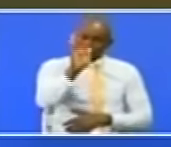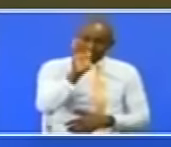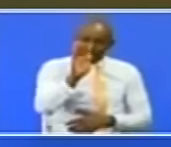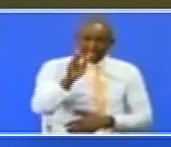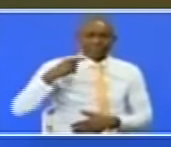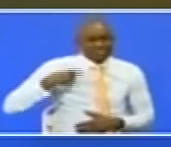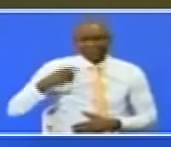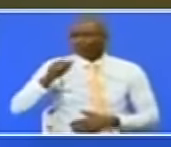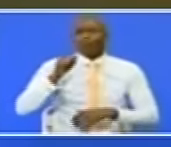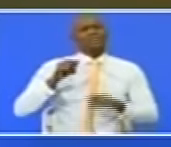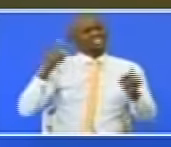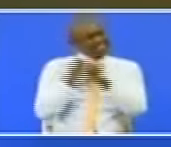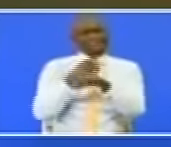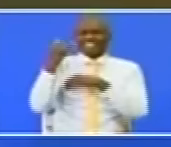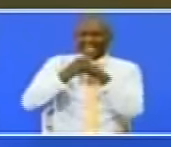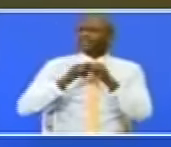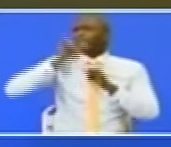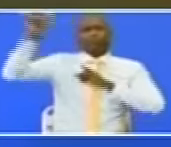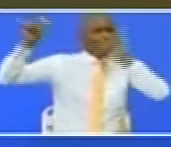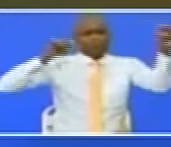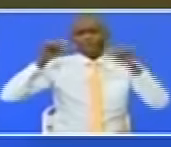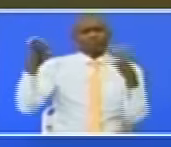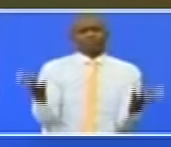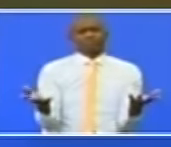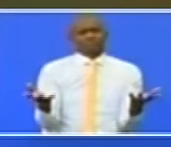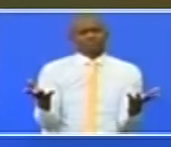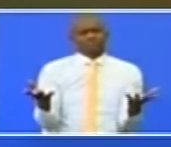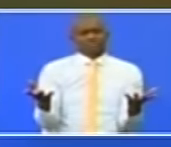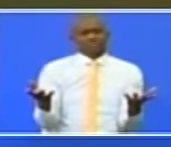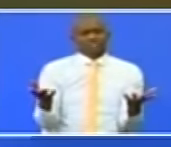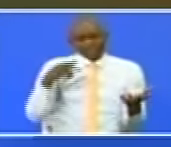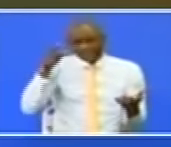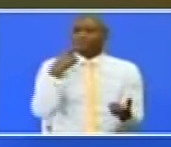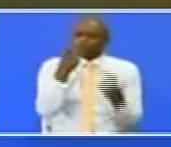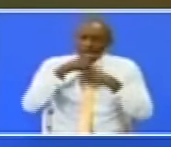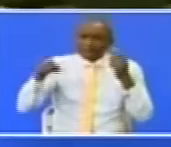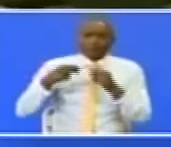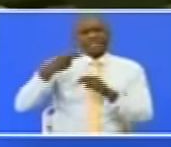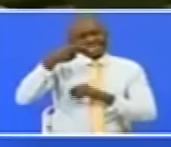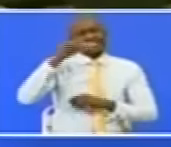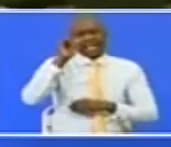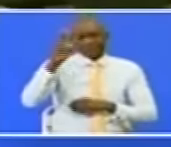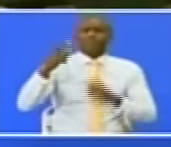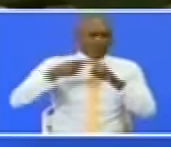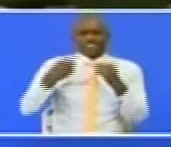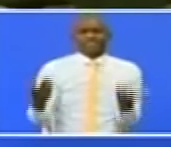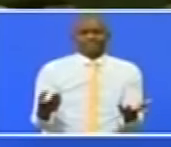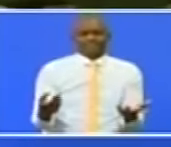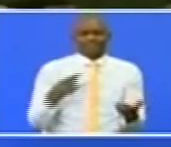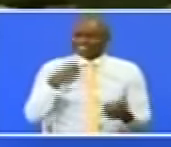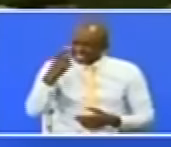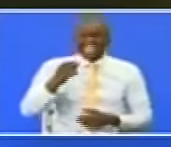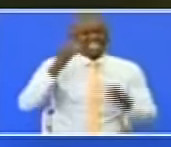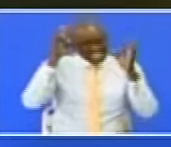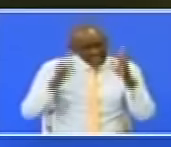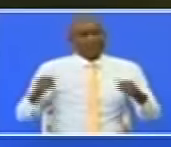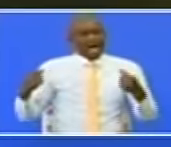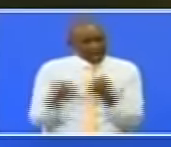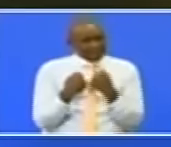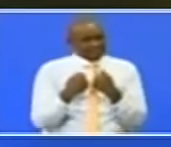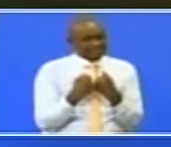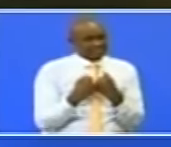mtu ametoka nje, ameanza kuongea, amesaidia hata wenzake na kuanza kuongea mambo ya HIV. Na tukasema kama Elijah ndiye